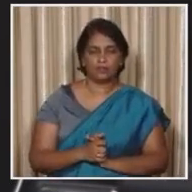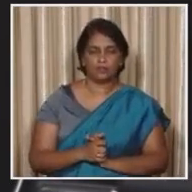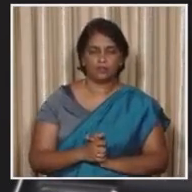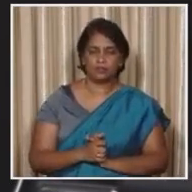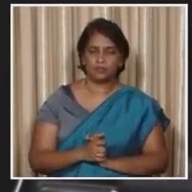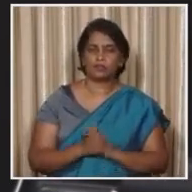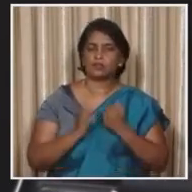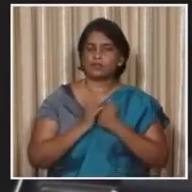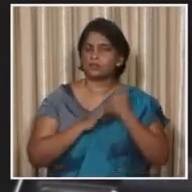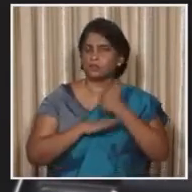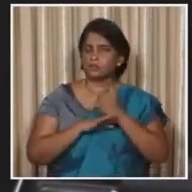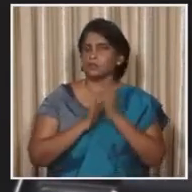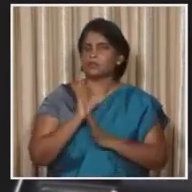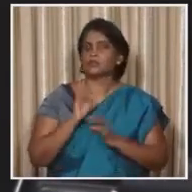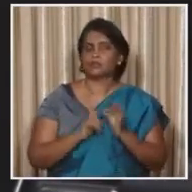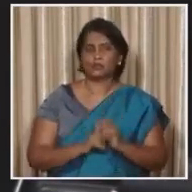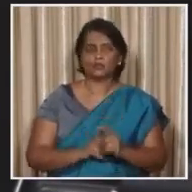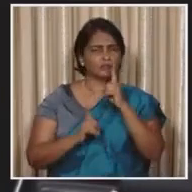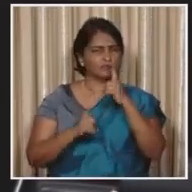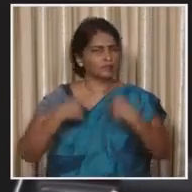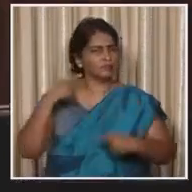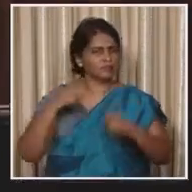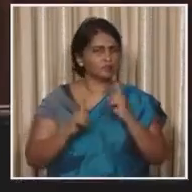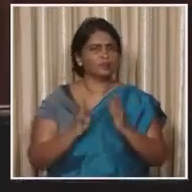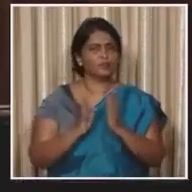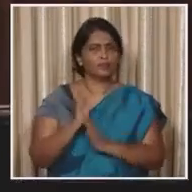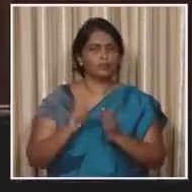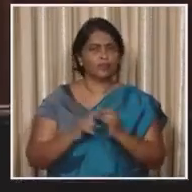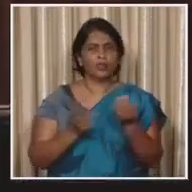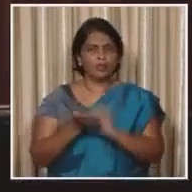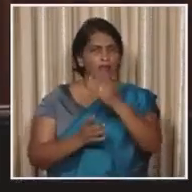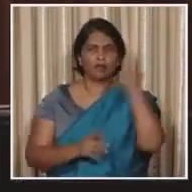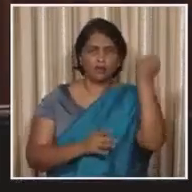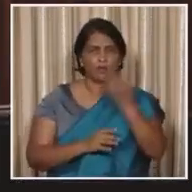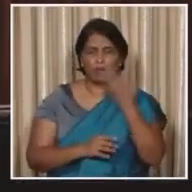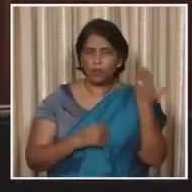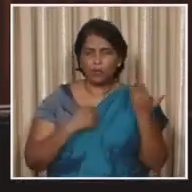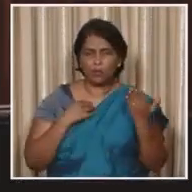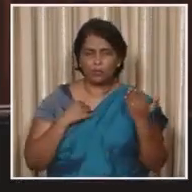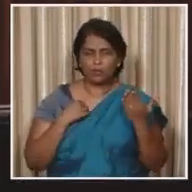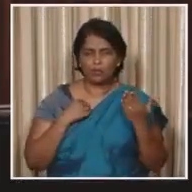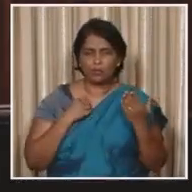ගරු මුලාසන ආරූඪ මන්ත්‍රීතුමනි එකම විවාදේ මන්ත්‍රීවරයෙකුට දෙවතාවක් කතා කරන්න පුළුවන්.